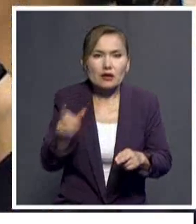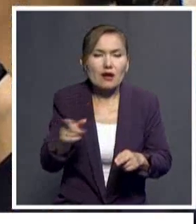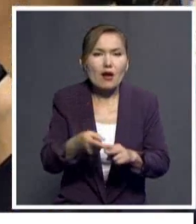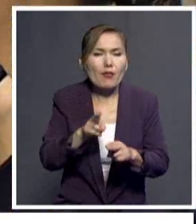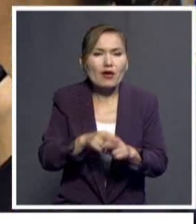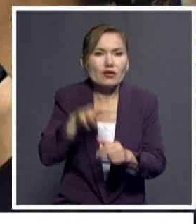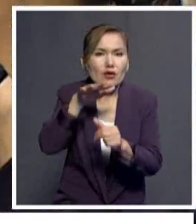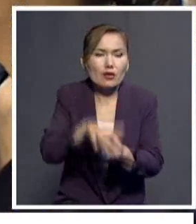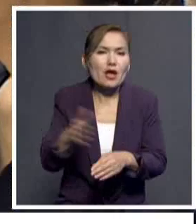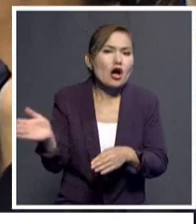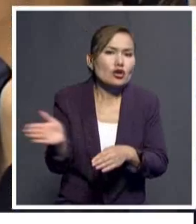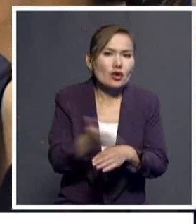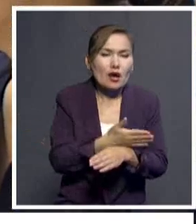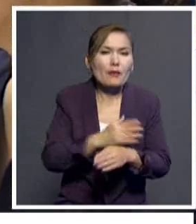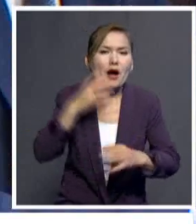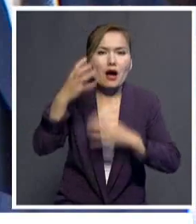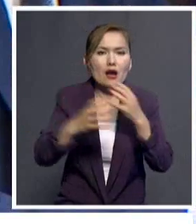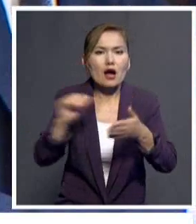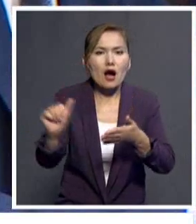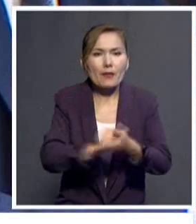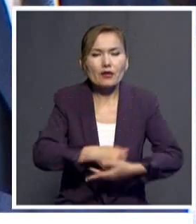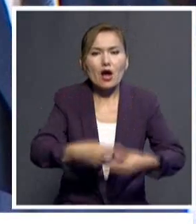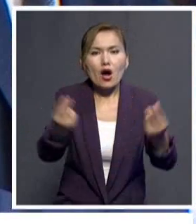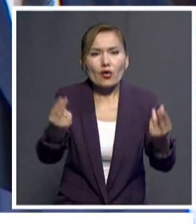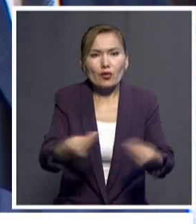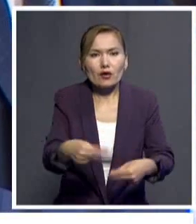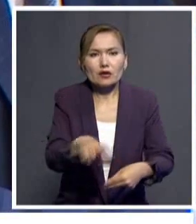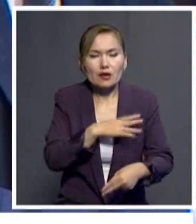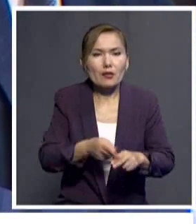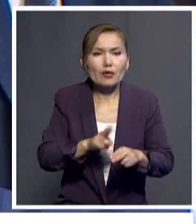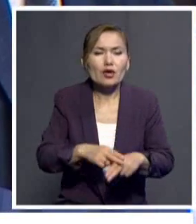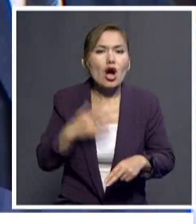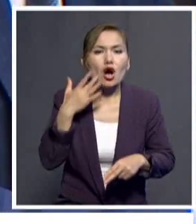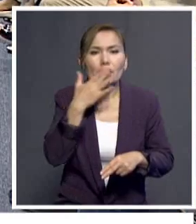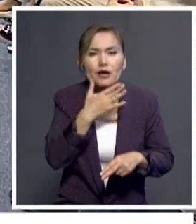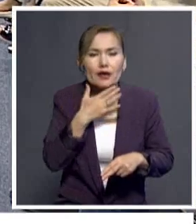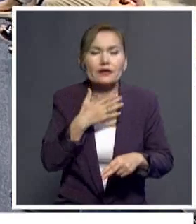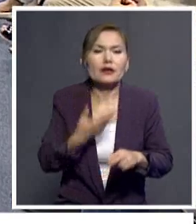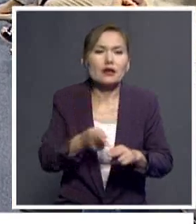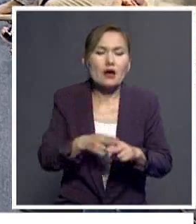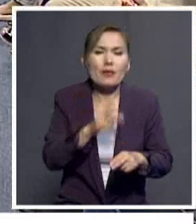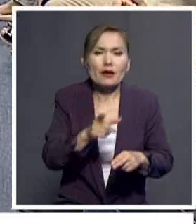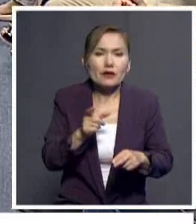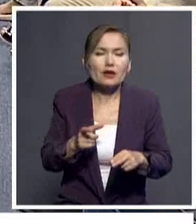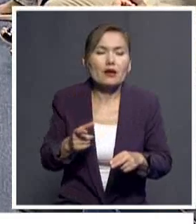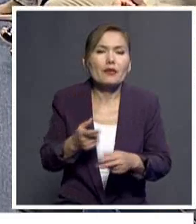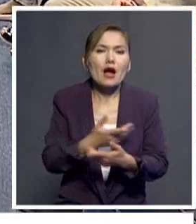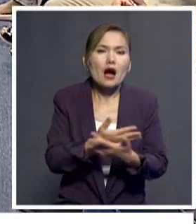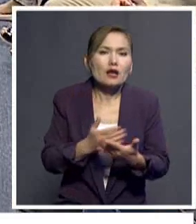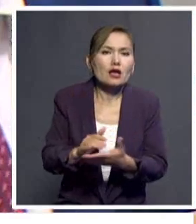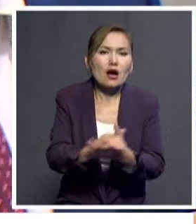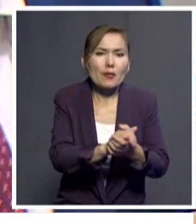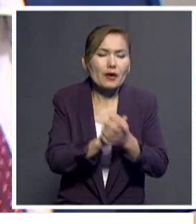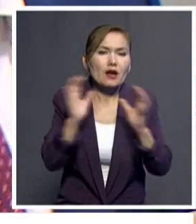кемсітушіліктің барлық нысандарын жою туралы халықаралық конвенциясына қосылған болатын. Дегенмен елдегі ұлтаралық қатынасты жаңаша нығайту алдағы қарым